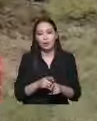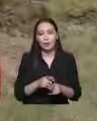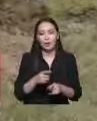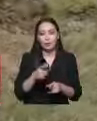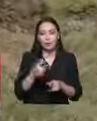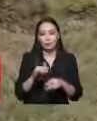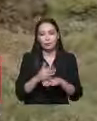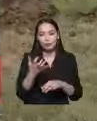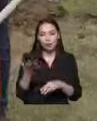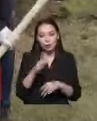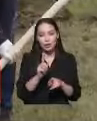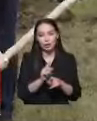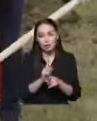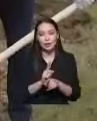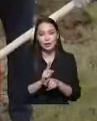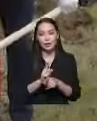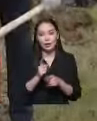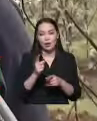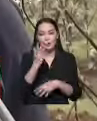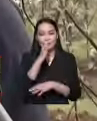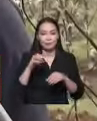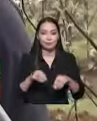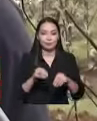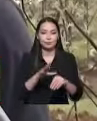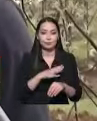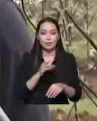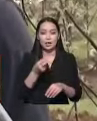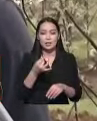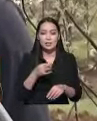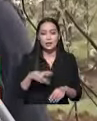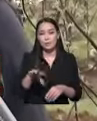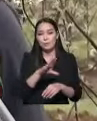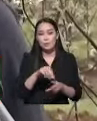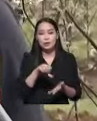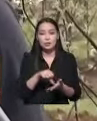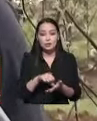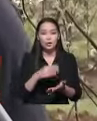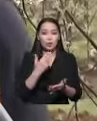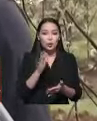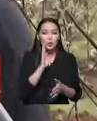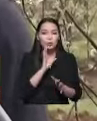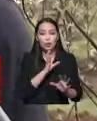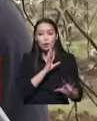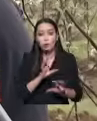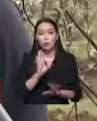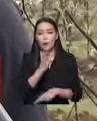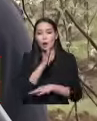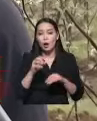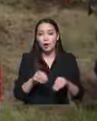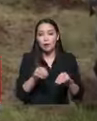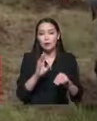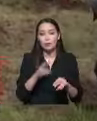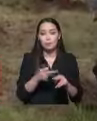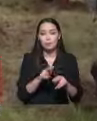өрік көшетін екті. Бұл ағаштардың бәріне тамшылау арқылы су жеткізілетін болады. Ол жұмыстардың бәрін осы келе